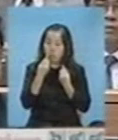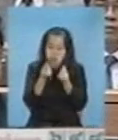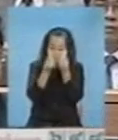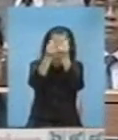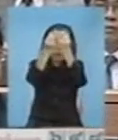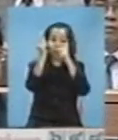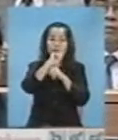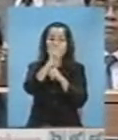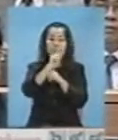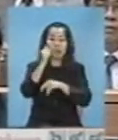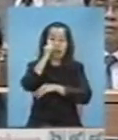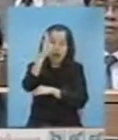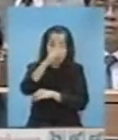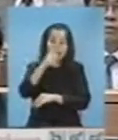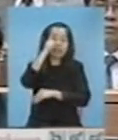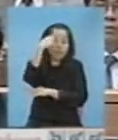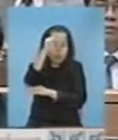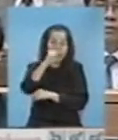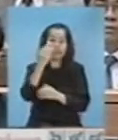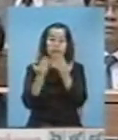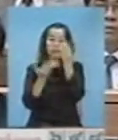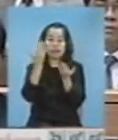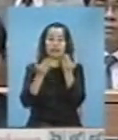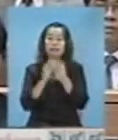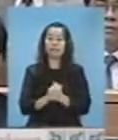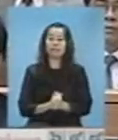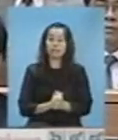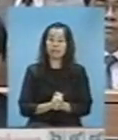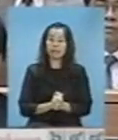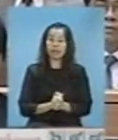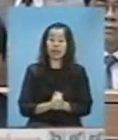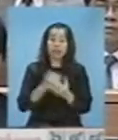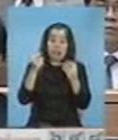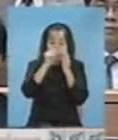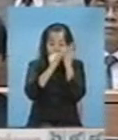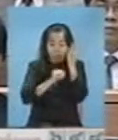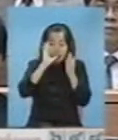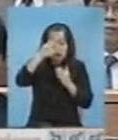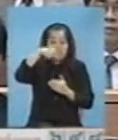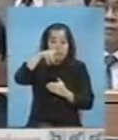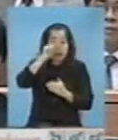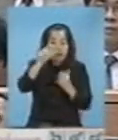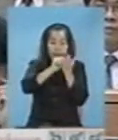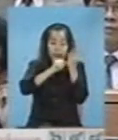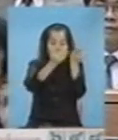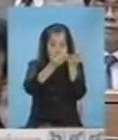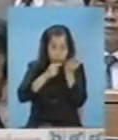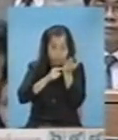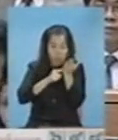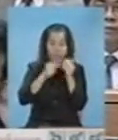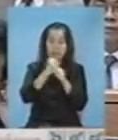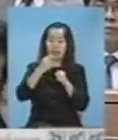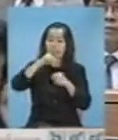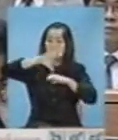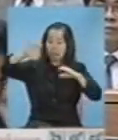อนครับ5วันก็เอา10วันก็เอาร่างของพรรคเพื่อไทยที่เสนอไปเบื้องต้นแล้วรัฐบาลเสนอตาม